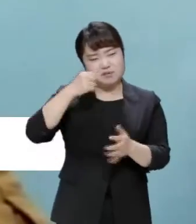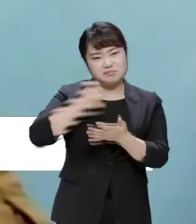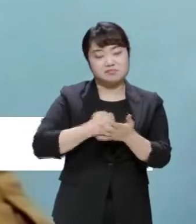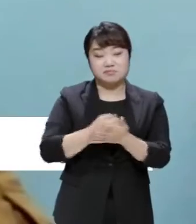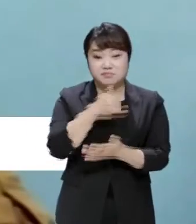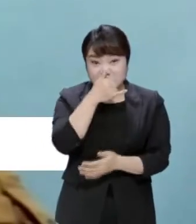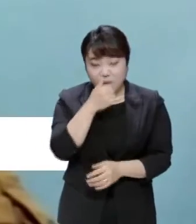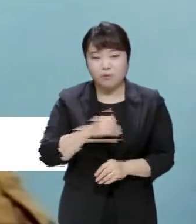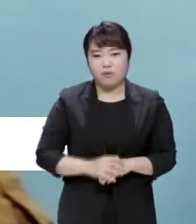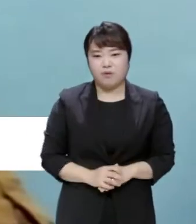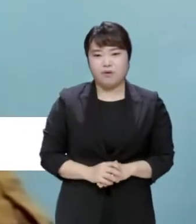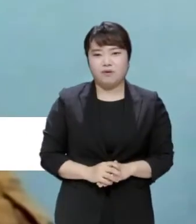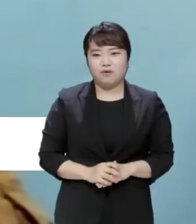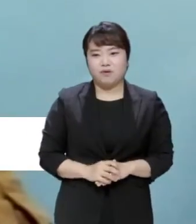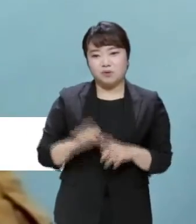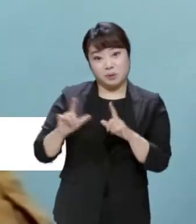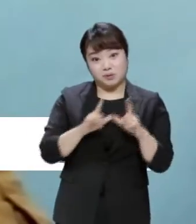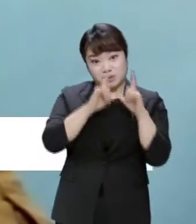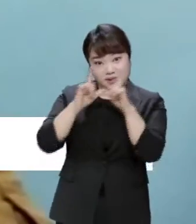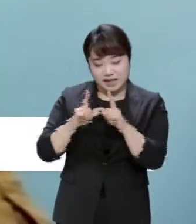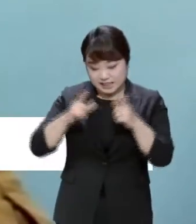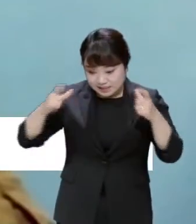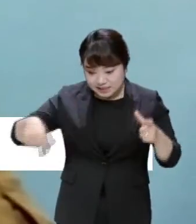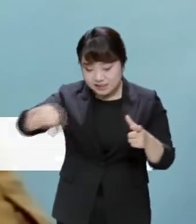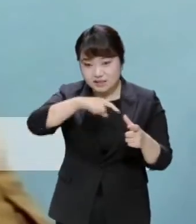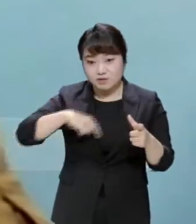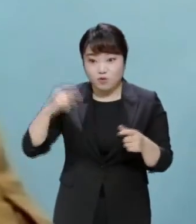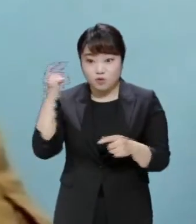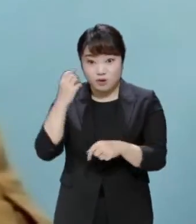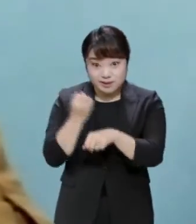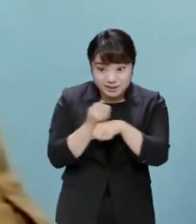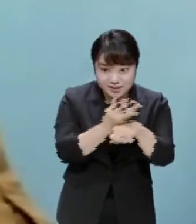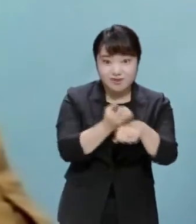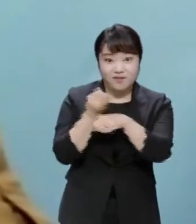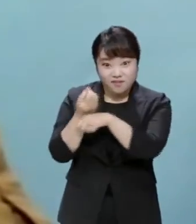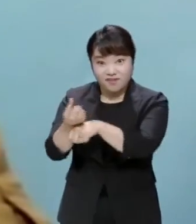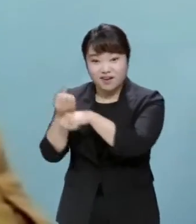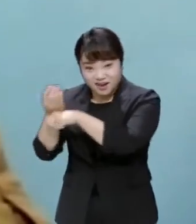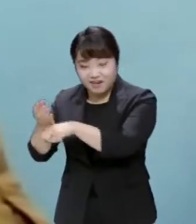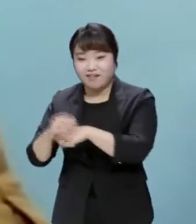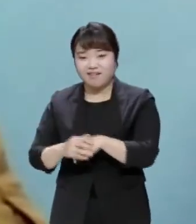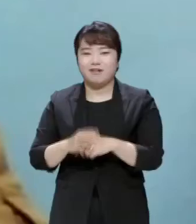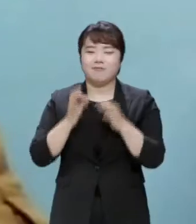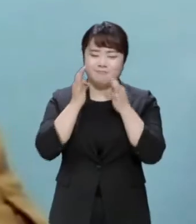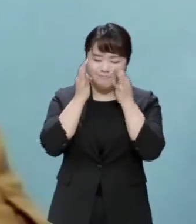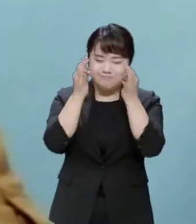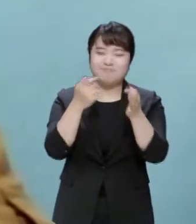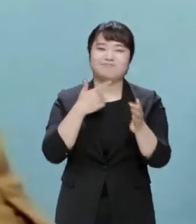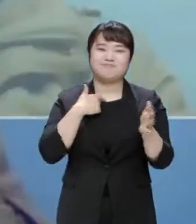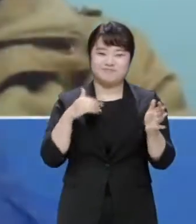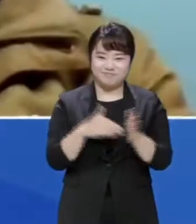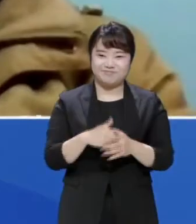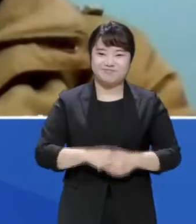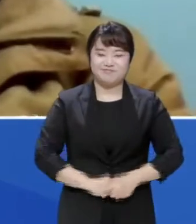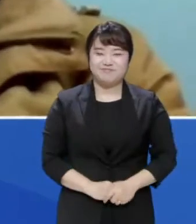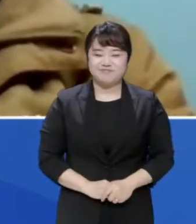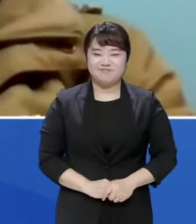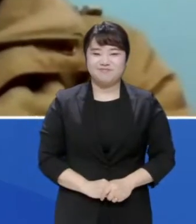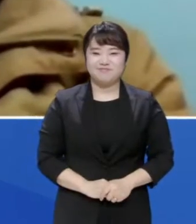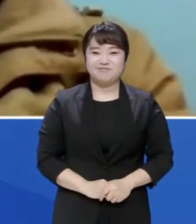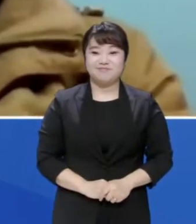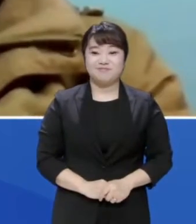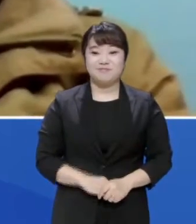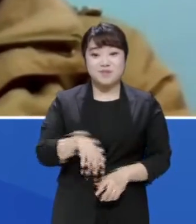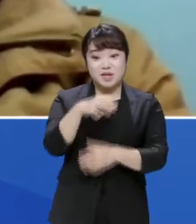부분도 있었지만 그래도 살고 있는 지역의 소식을 객관적인 입장에서 전달하려고 노력했습니다.